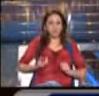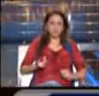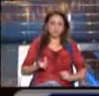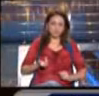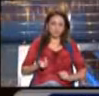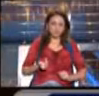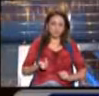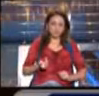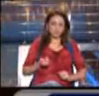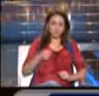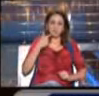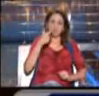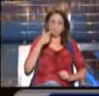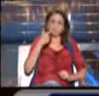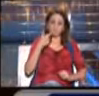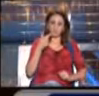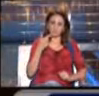وارد، انما